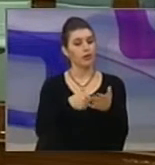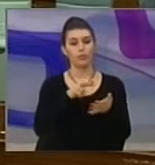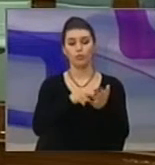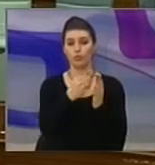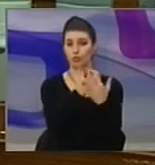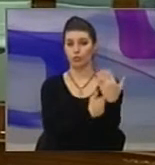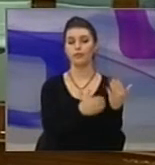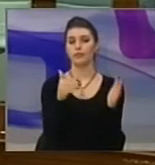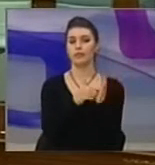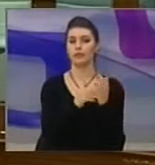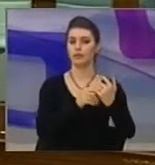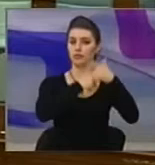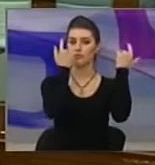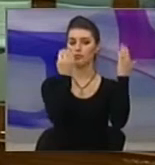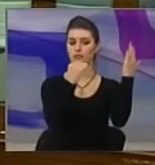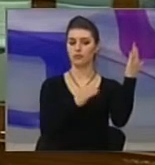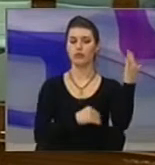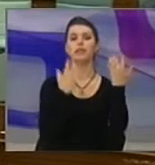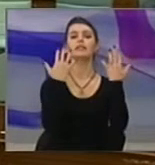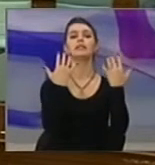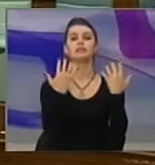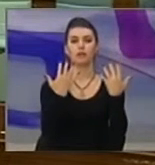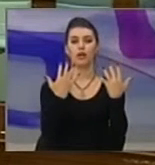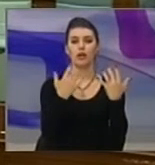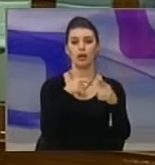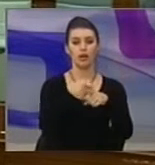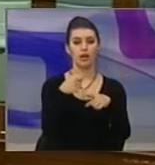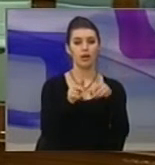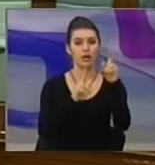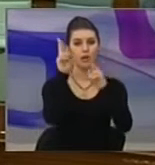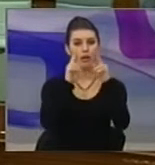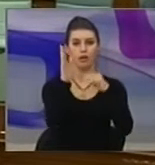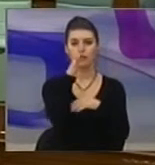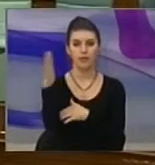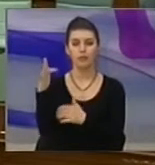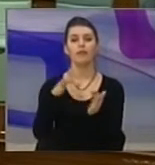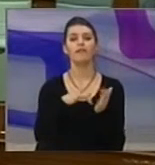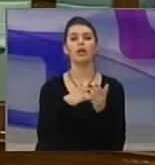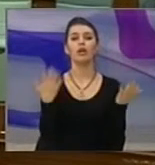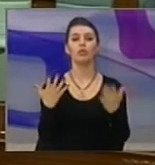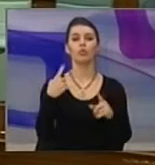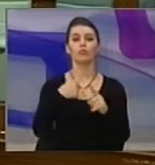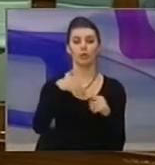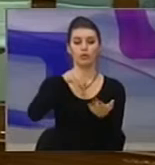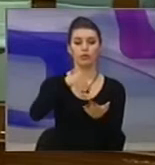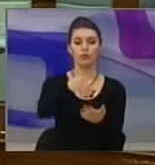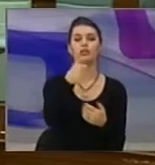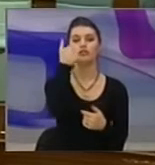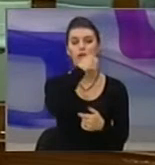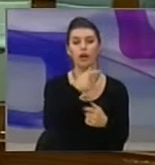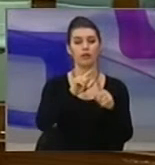saksohet Se SA hektar në vetzohenë cil zonhe me çfar Dr doë